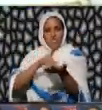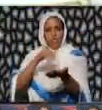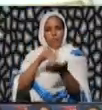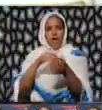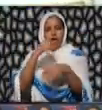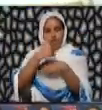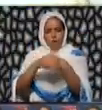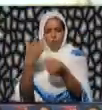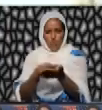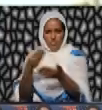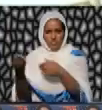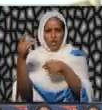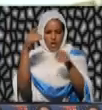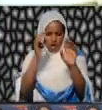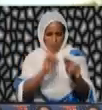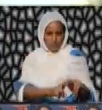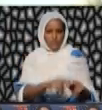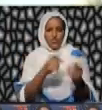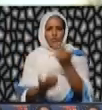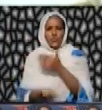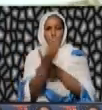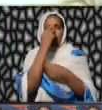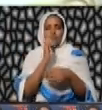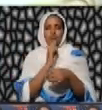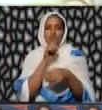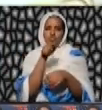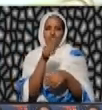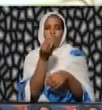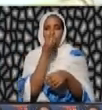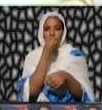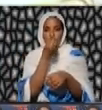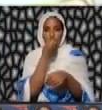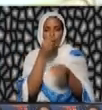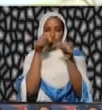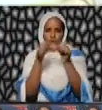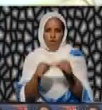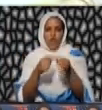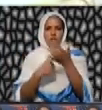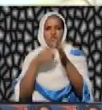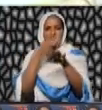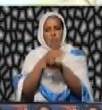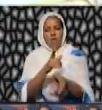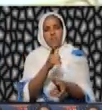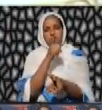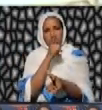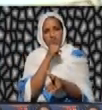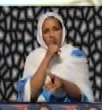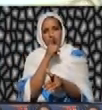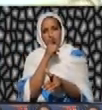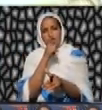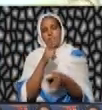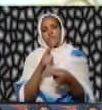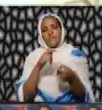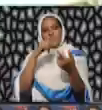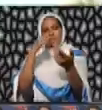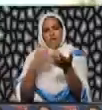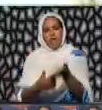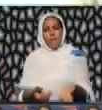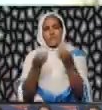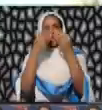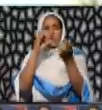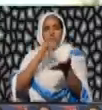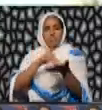ዳቦ አስገዝቼ አምጥቼ አስቀምጥለትና ያው ጧት ቁርሱን እሷን በልቶ ይቆያል። እዛ በኋላ ምሳ ግቢውን እንትን ይላል እና